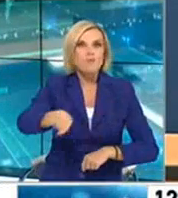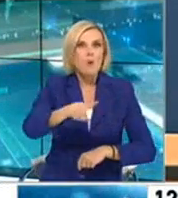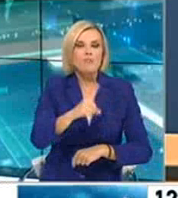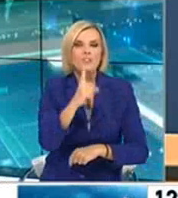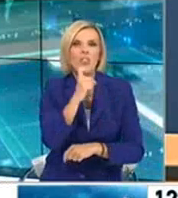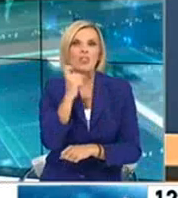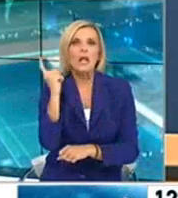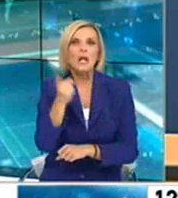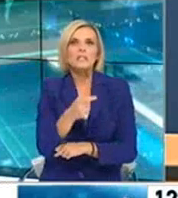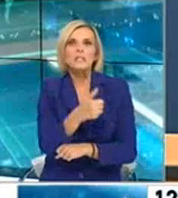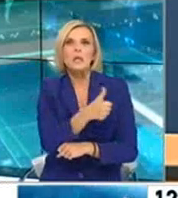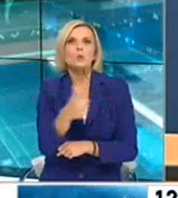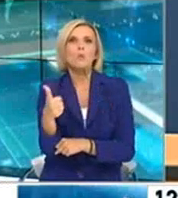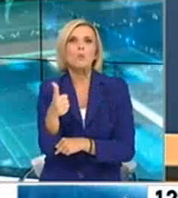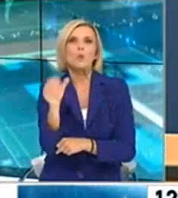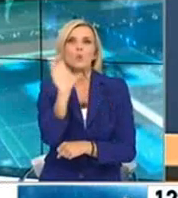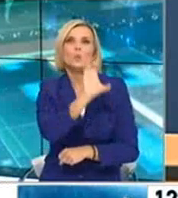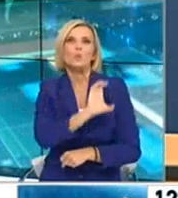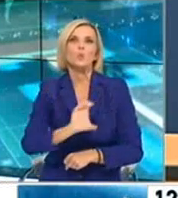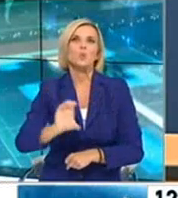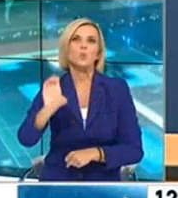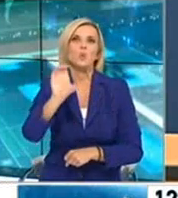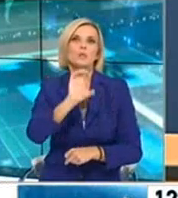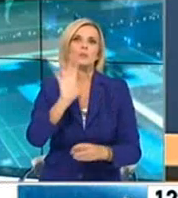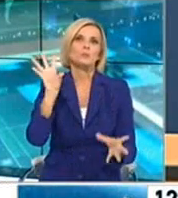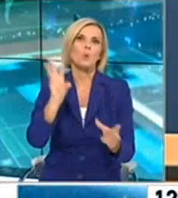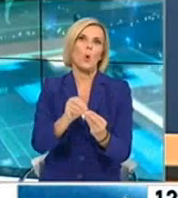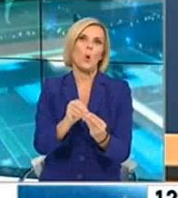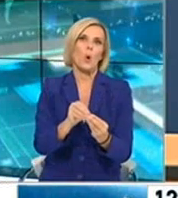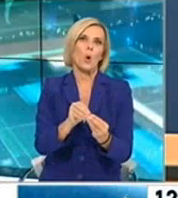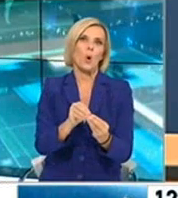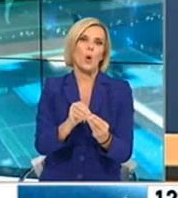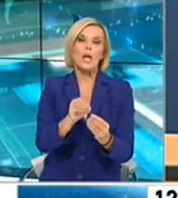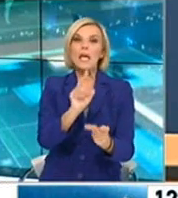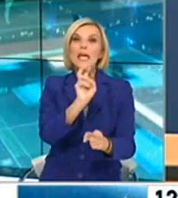και τα υπόλοιπα εγχώρια.